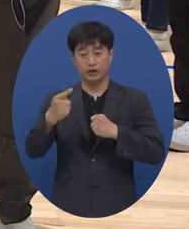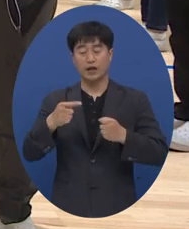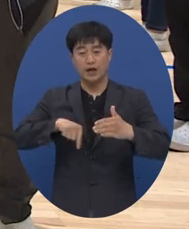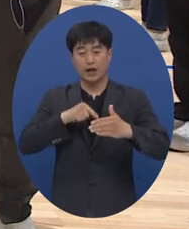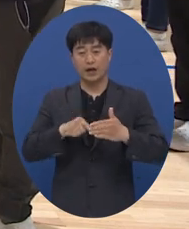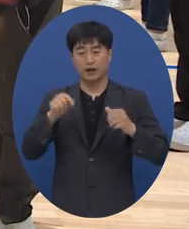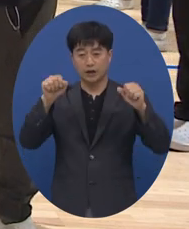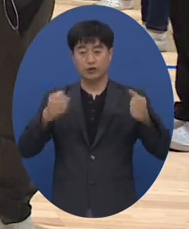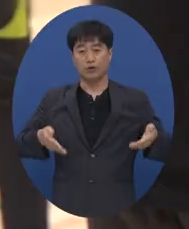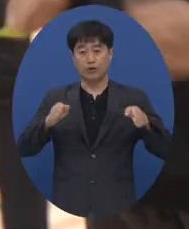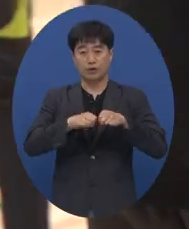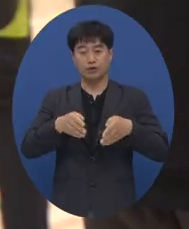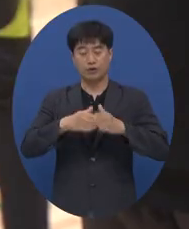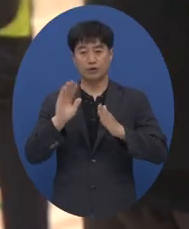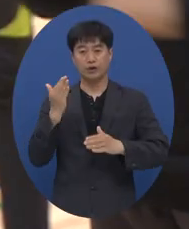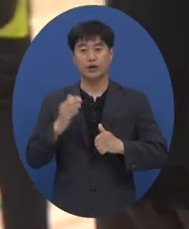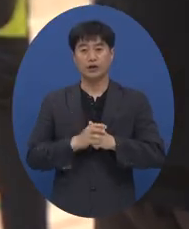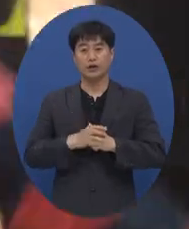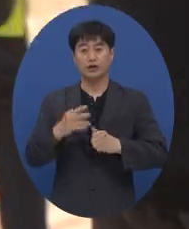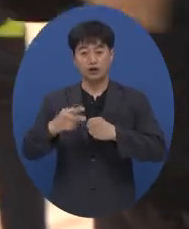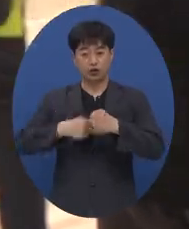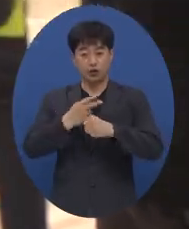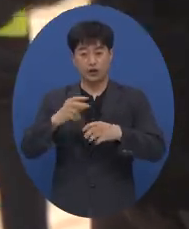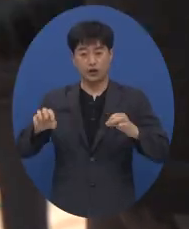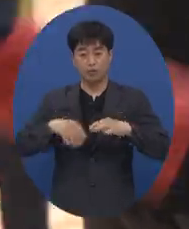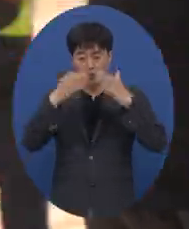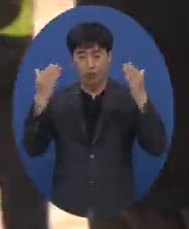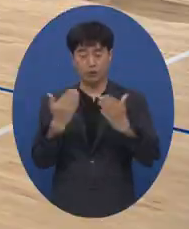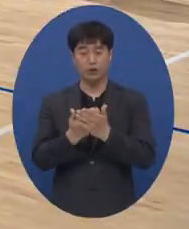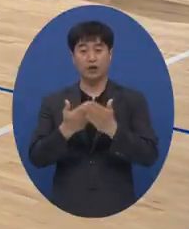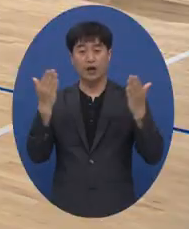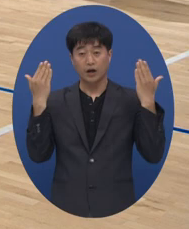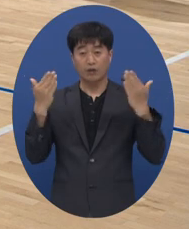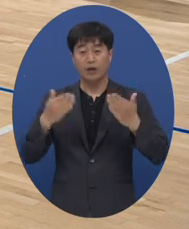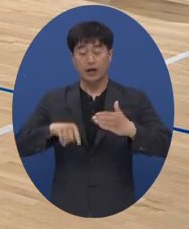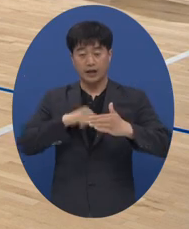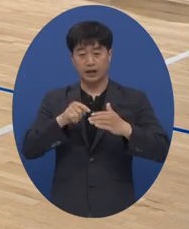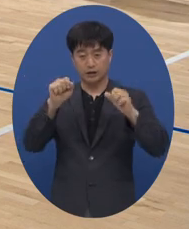됩니다. 도의회는 2년 안에 모든 초중고등학교에 실내